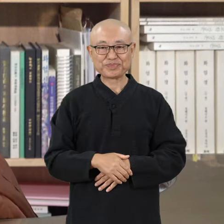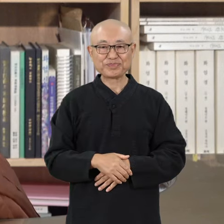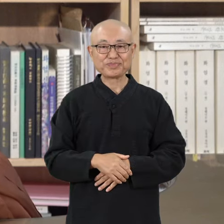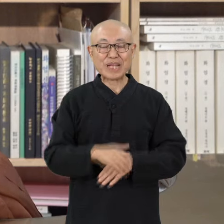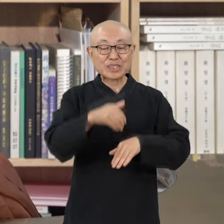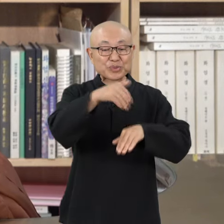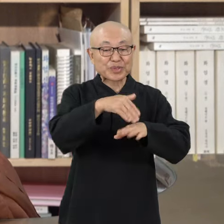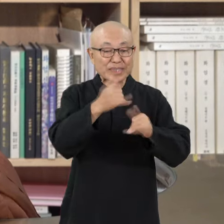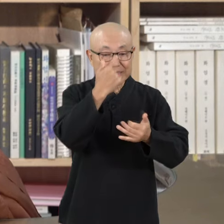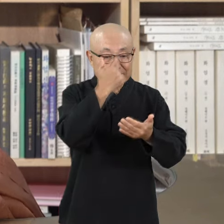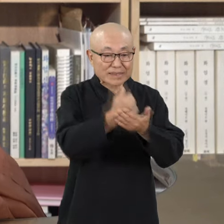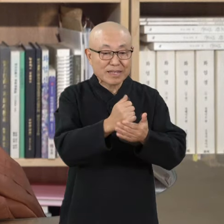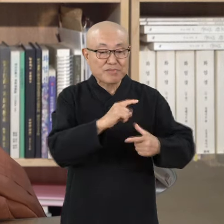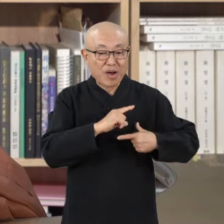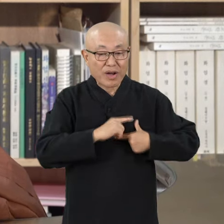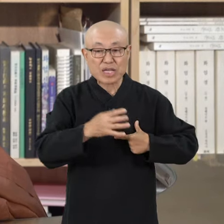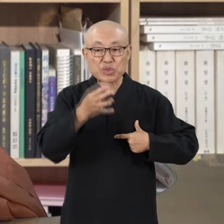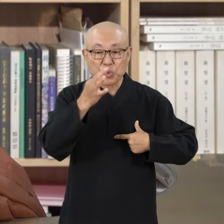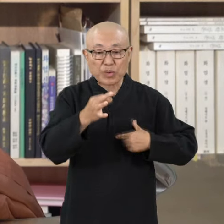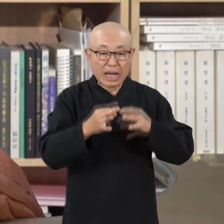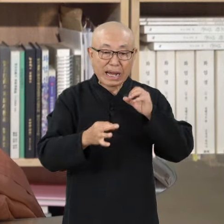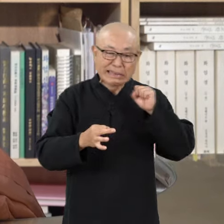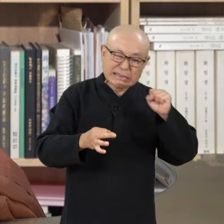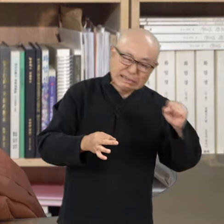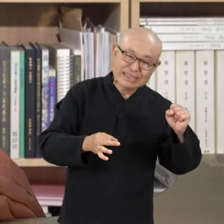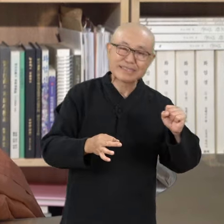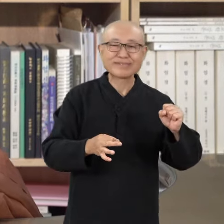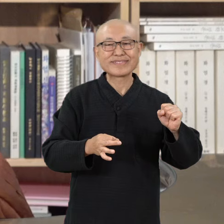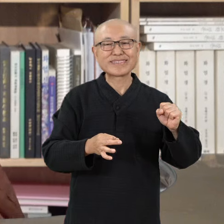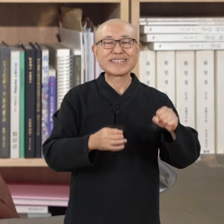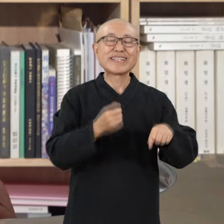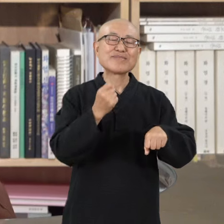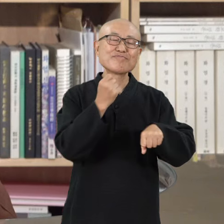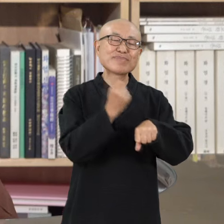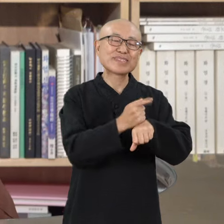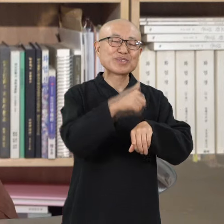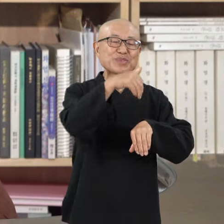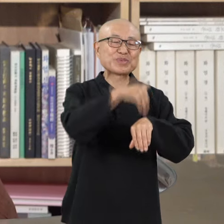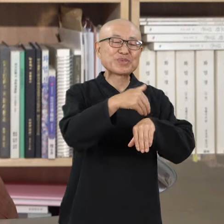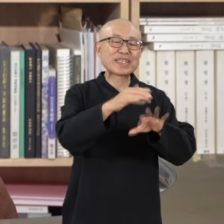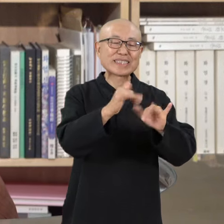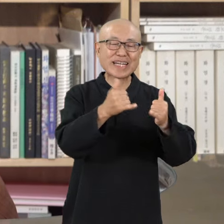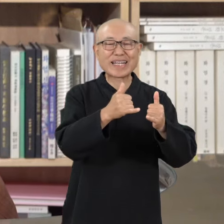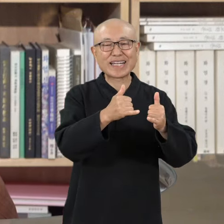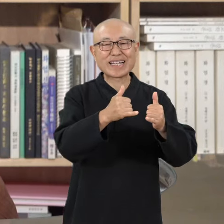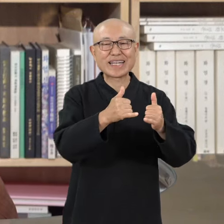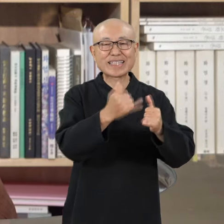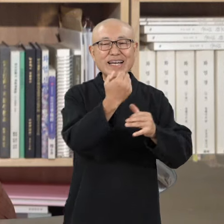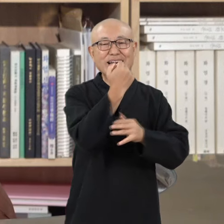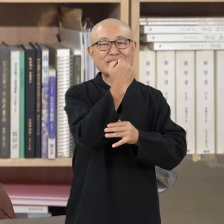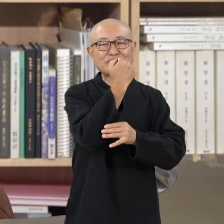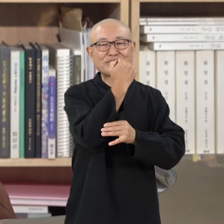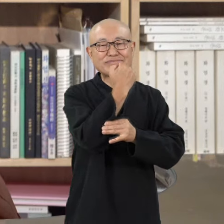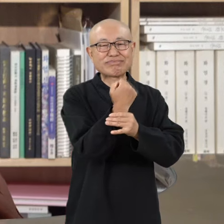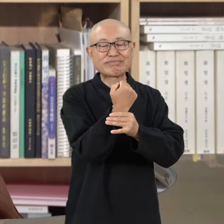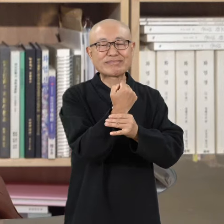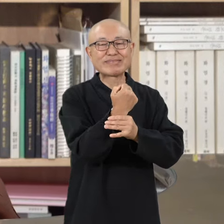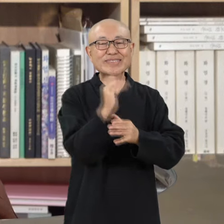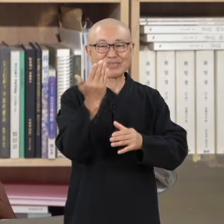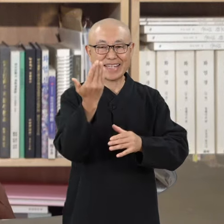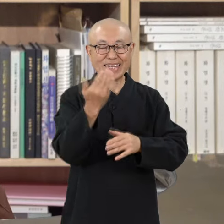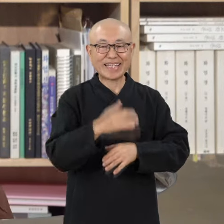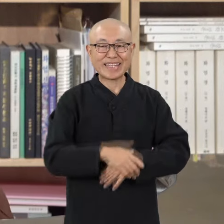명예나 재물에 빠져버리면 이미 수행자의 모습을 일그러뜨리는 것과 되고 젊은이들이